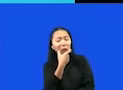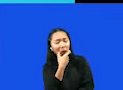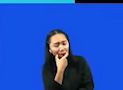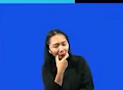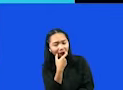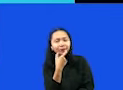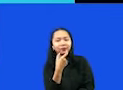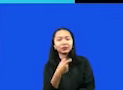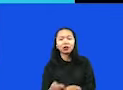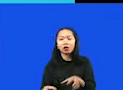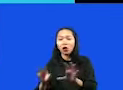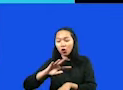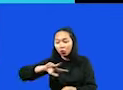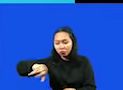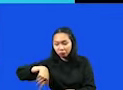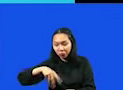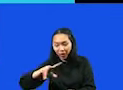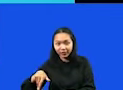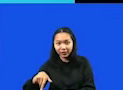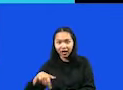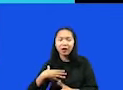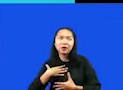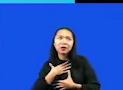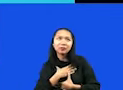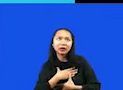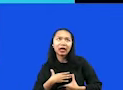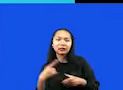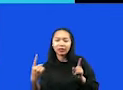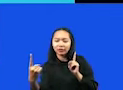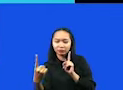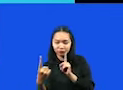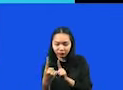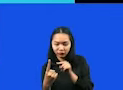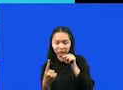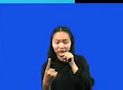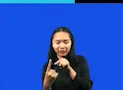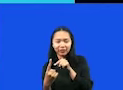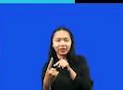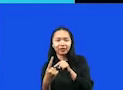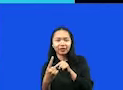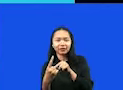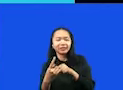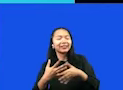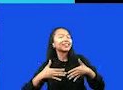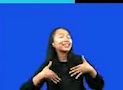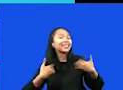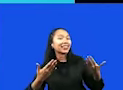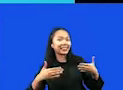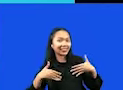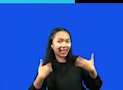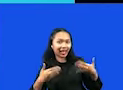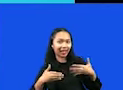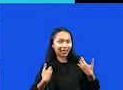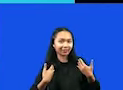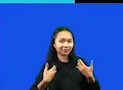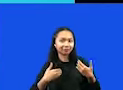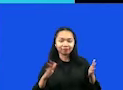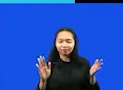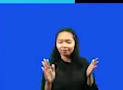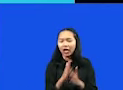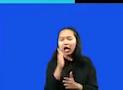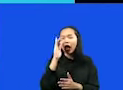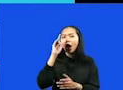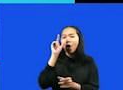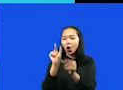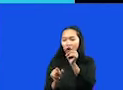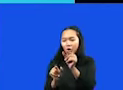keluarga-keluarga yang mereka kunjungi nah kunjungan dari anak-anak muda ke keluarga semacam ini ternyata sangat menyentuh